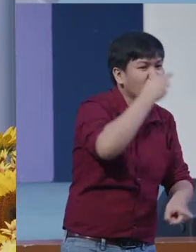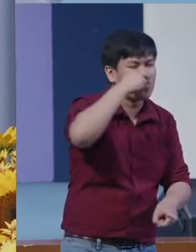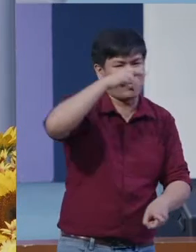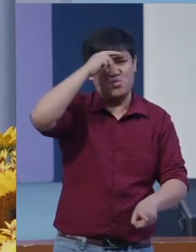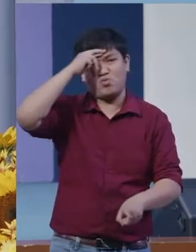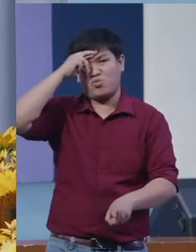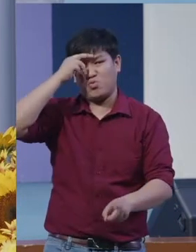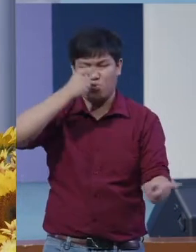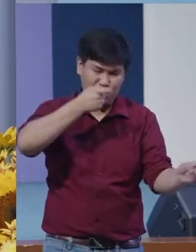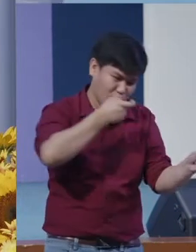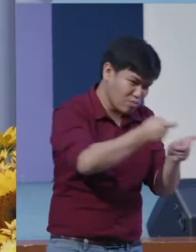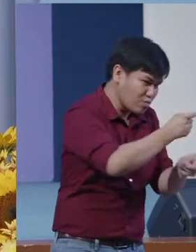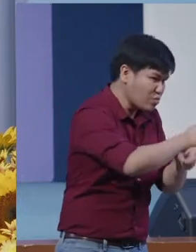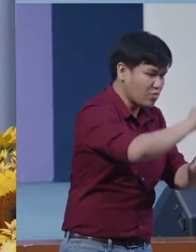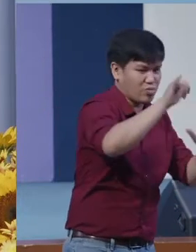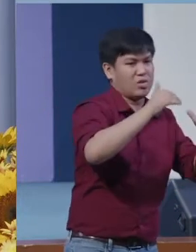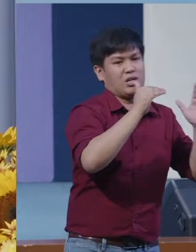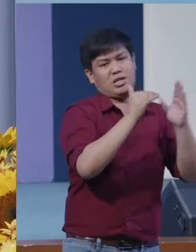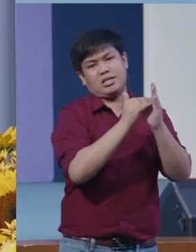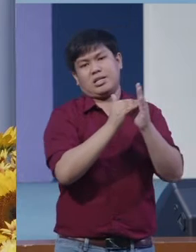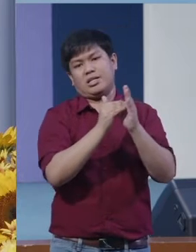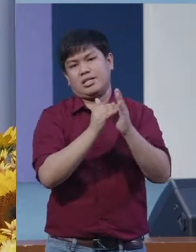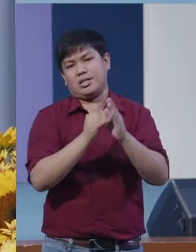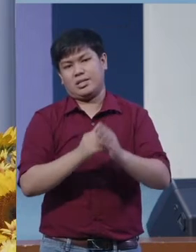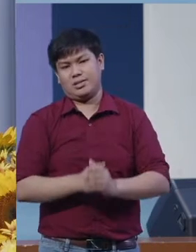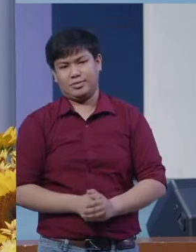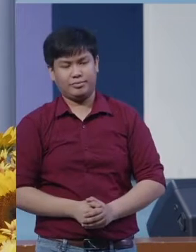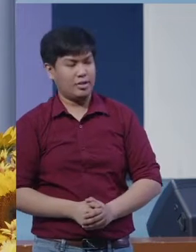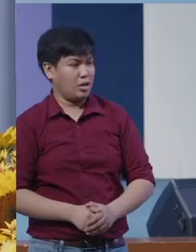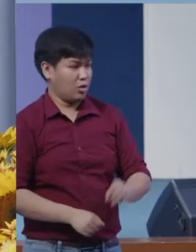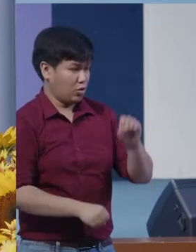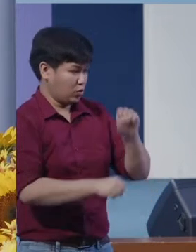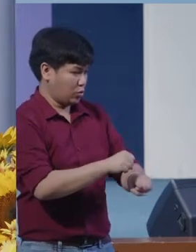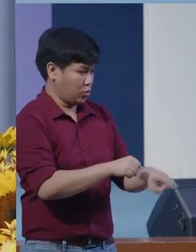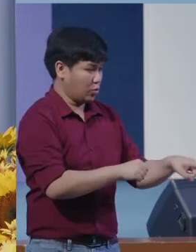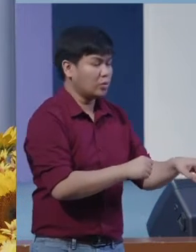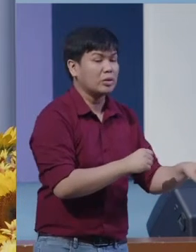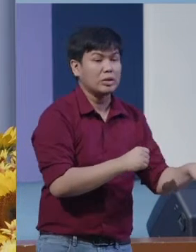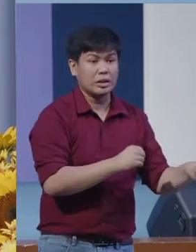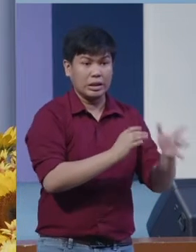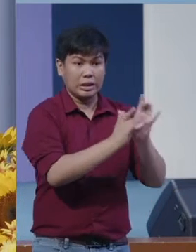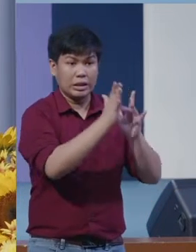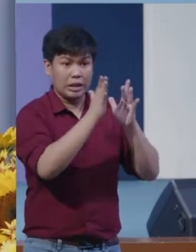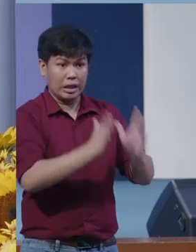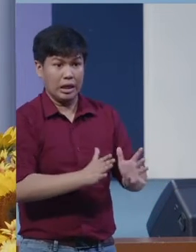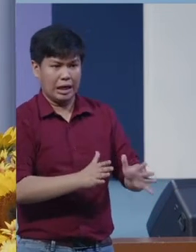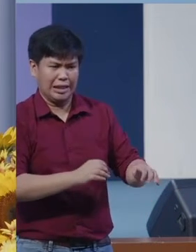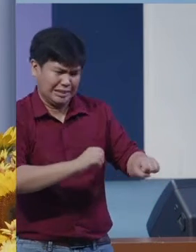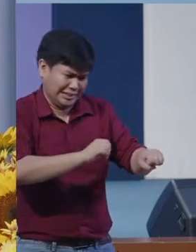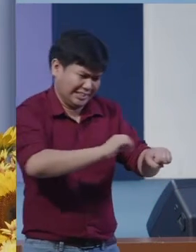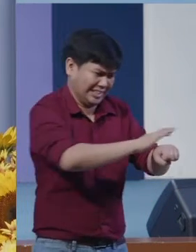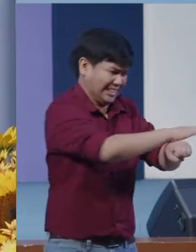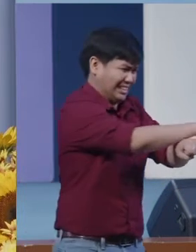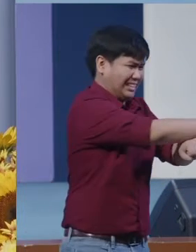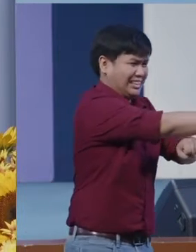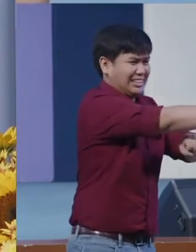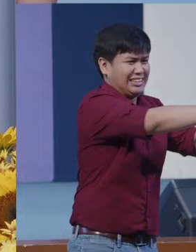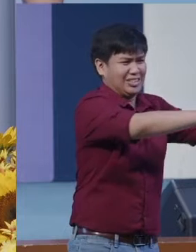Jerusalem. Nagumpisa po yun nung pinatay si Stephen, Acts chapter